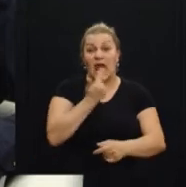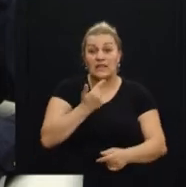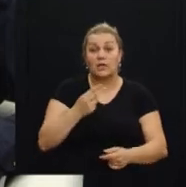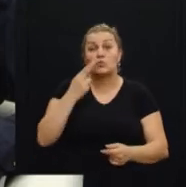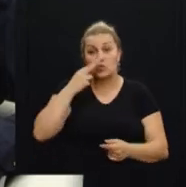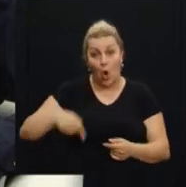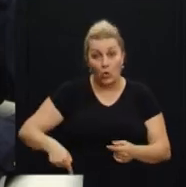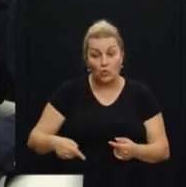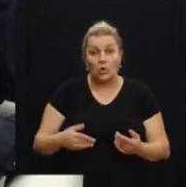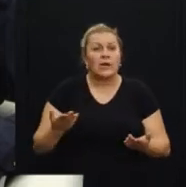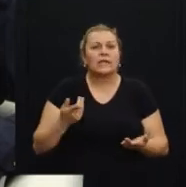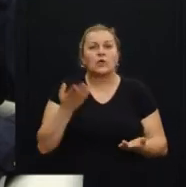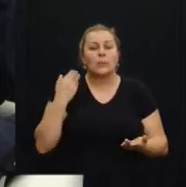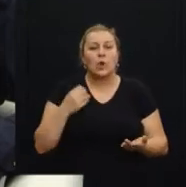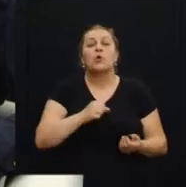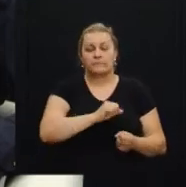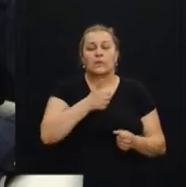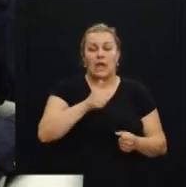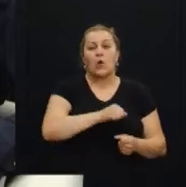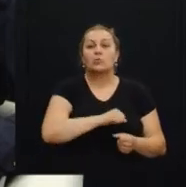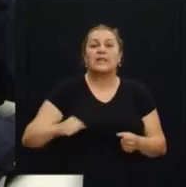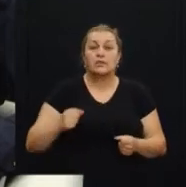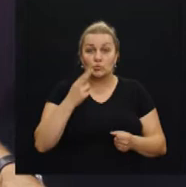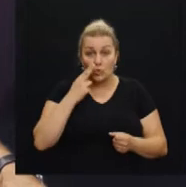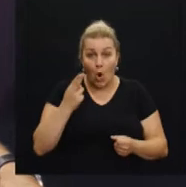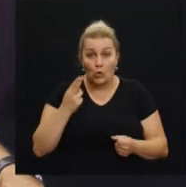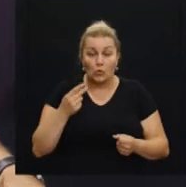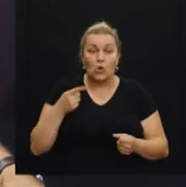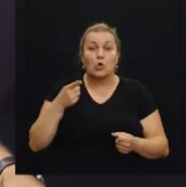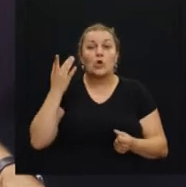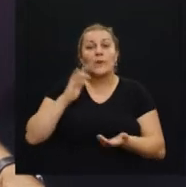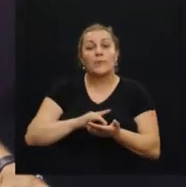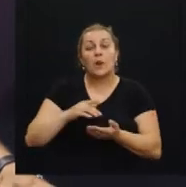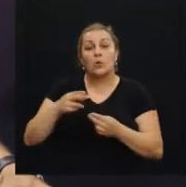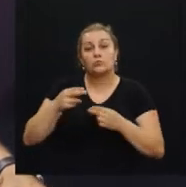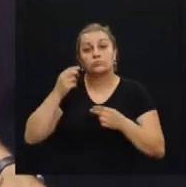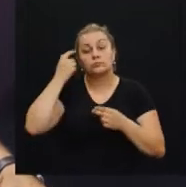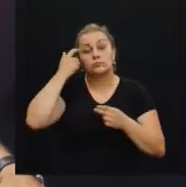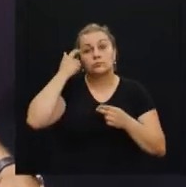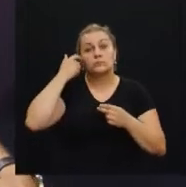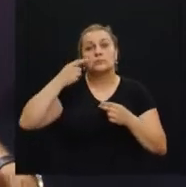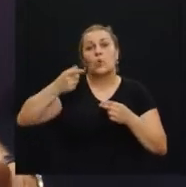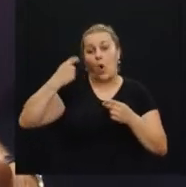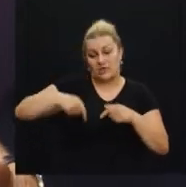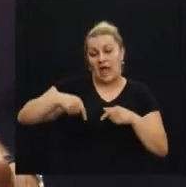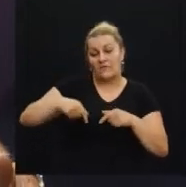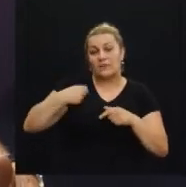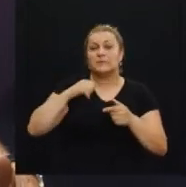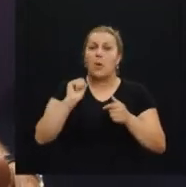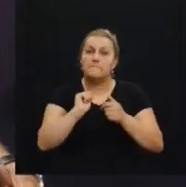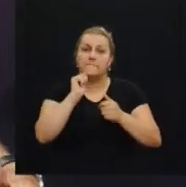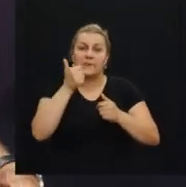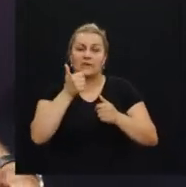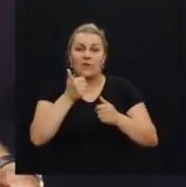u nogu. Gdje je to bilo? Kako u desnu nogu, to je bilo na Brižinama. Mi smo odavde, najprije